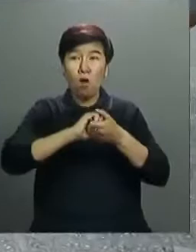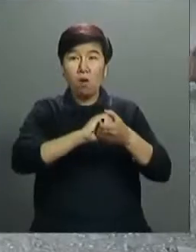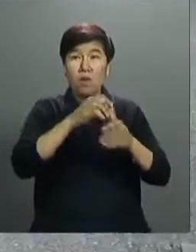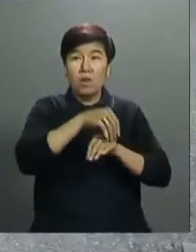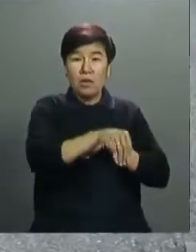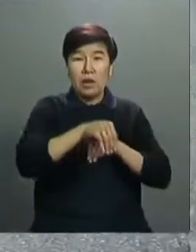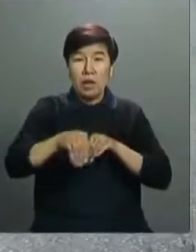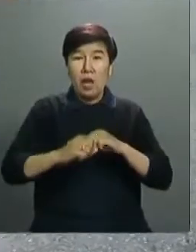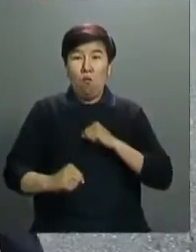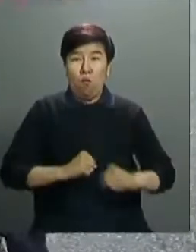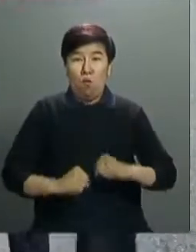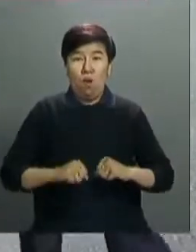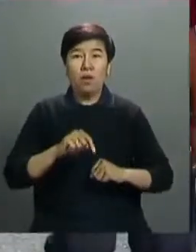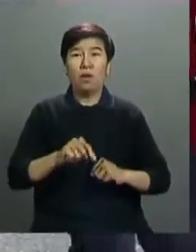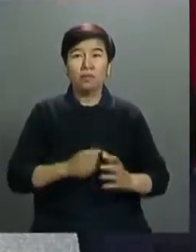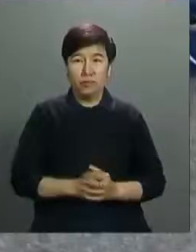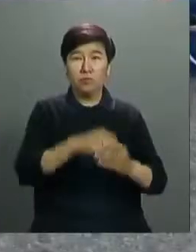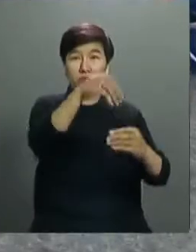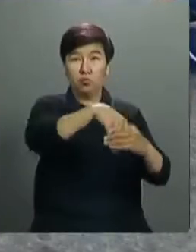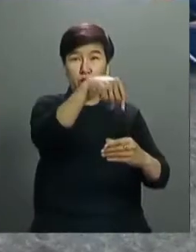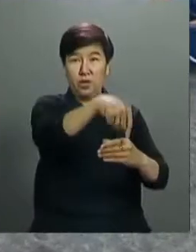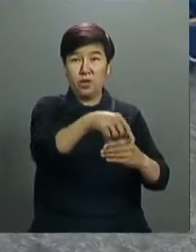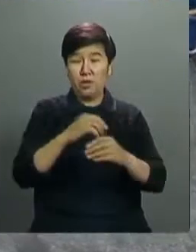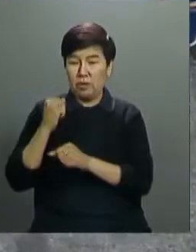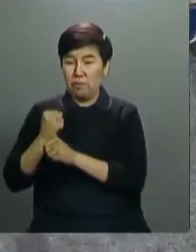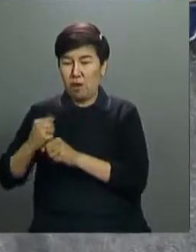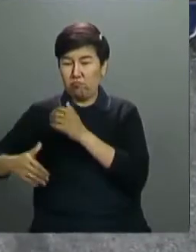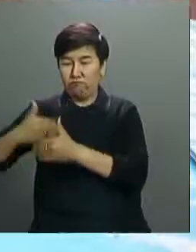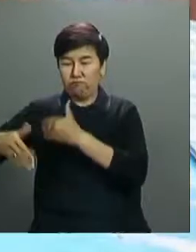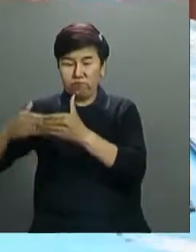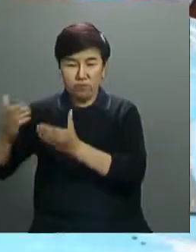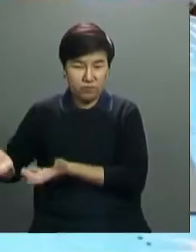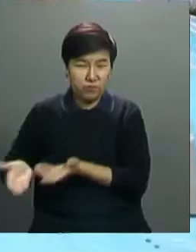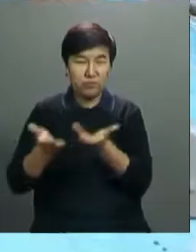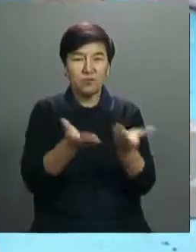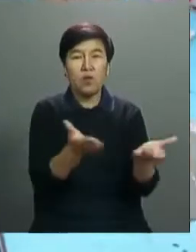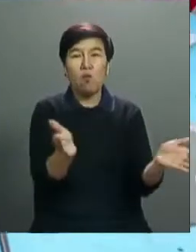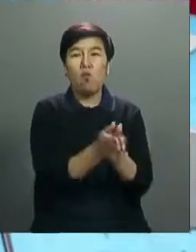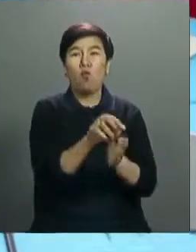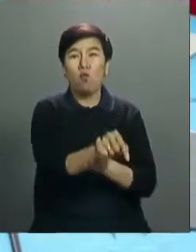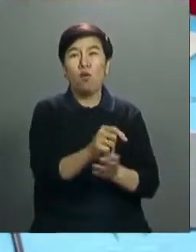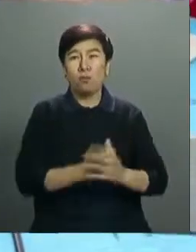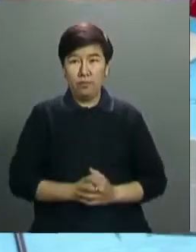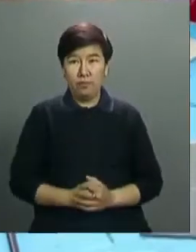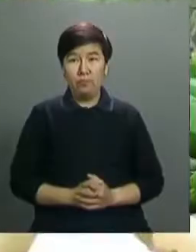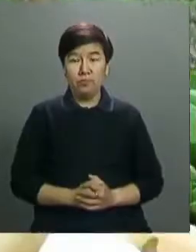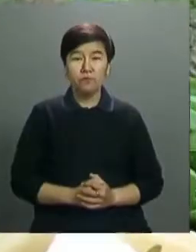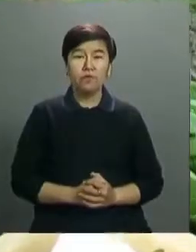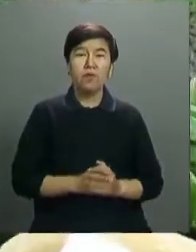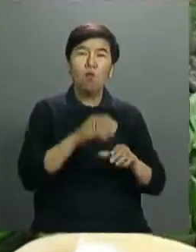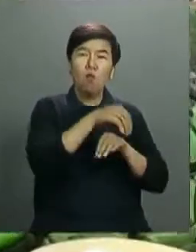นใหม่ในพื้นที่กับกลุ่มคนรุ่นใหม่ที่ทำงานขับเคลื่อนชุมชนในพื้นที่ต่างๆทั้งกลุ่มพัทลุงยิ้มเพชร